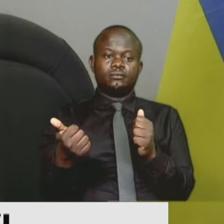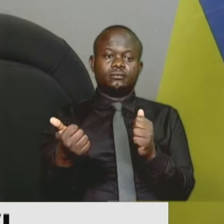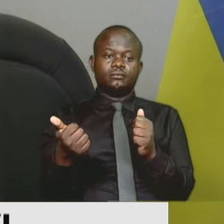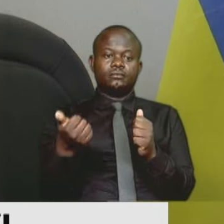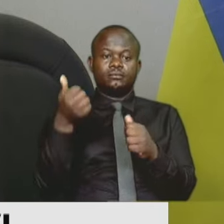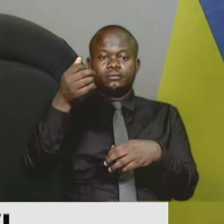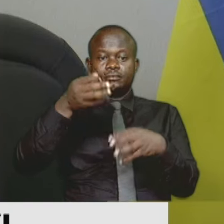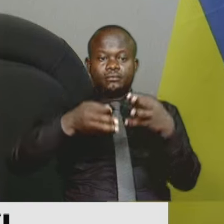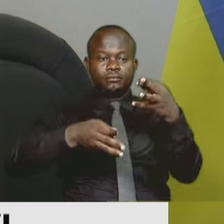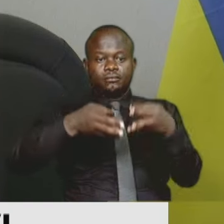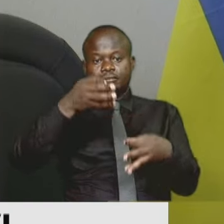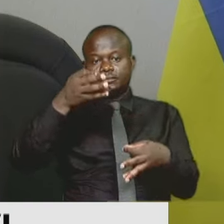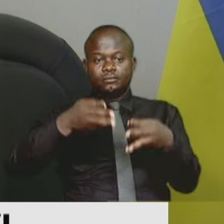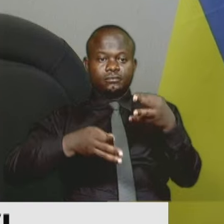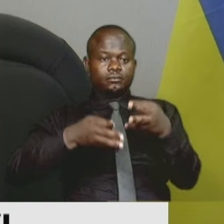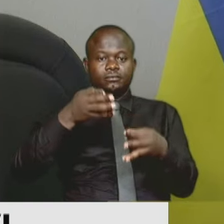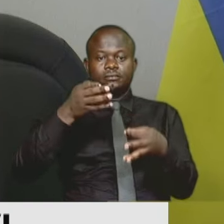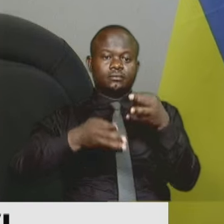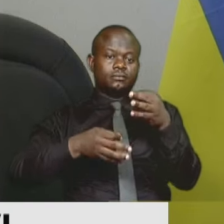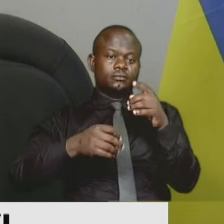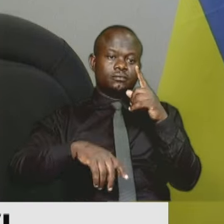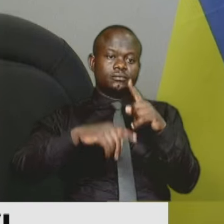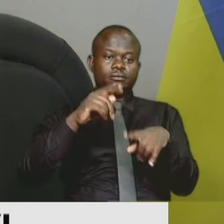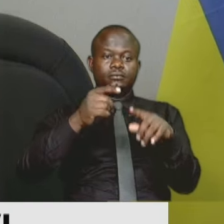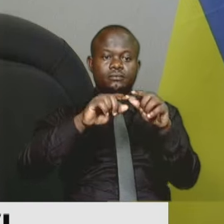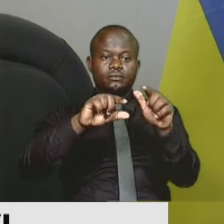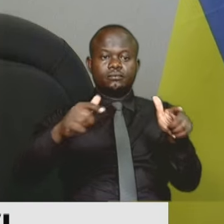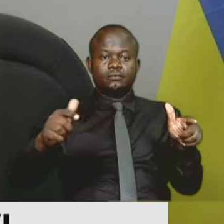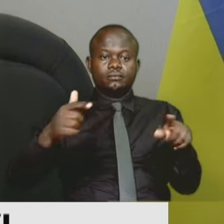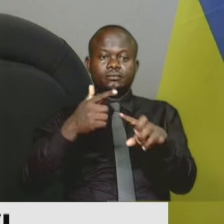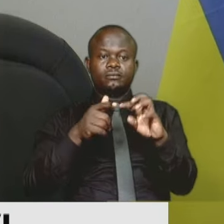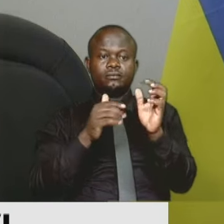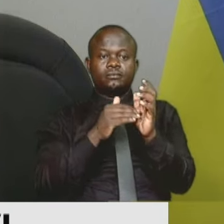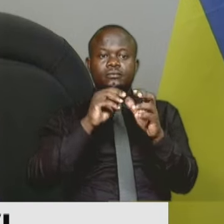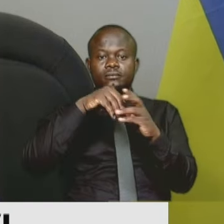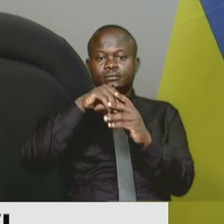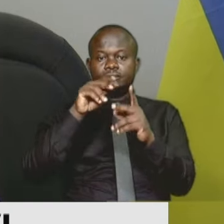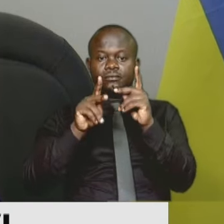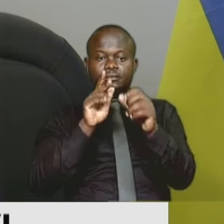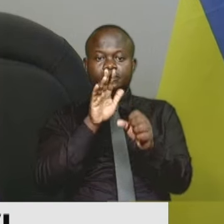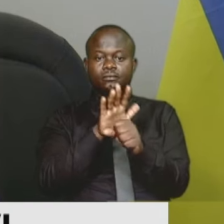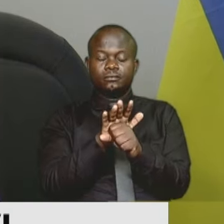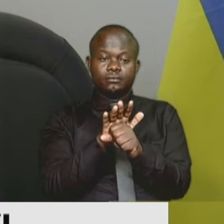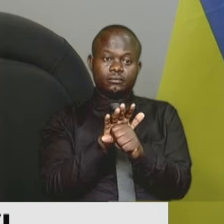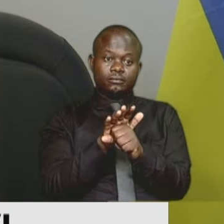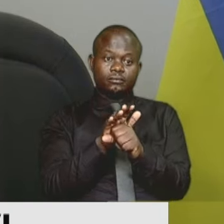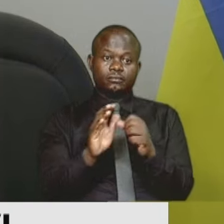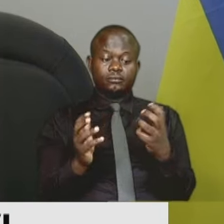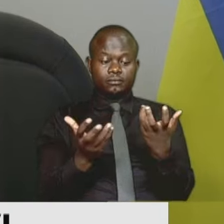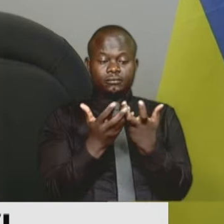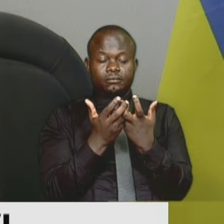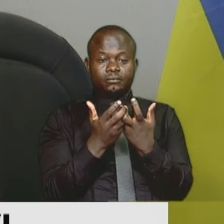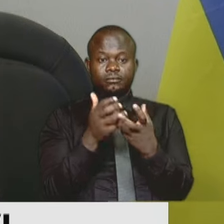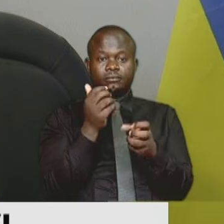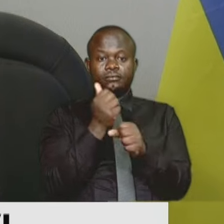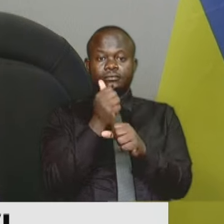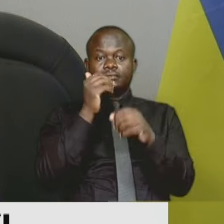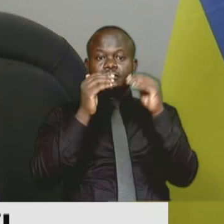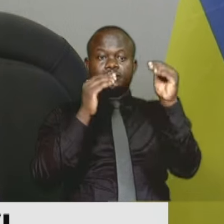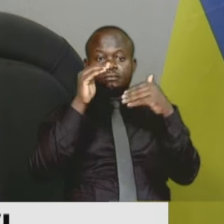baburana bagatsindira ubutaka ariko butuyeho abantu benshi. Hari ibihuza dukora hagati y'inzego za leta